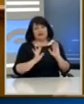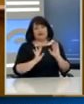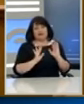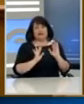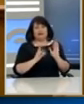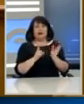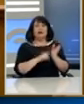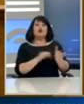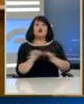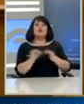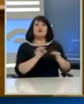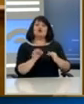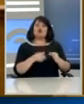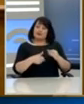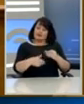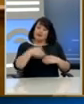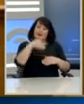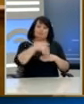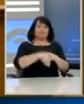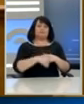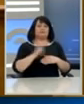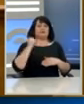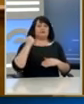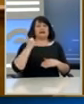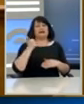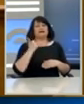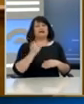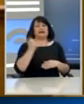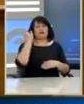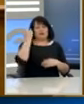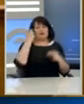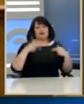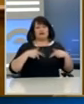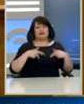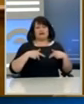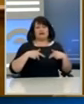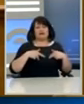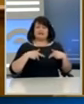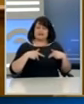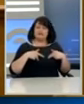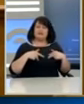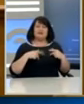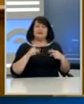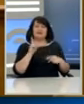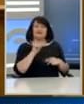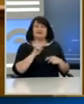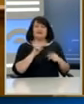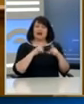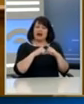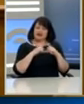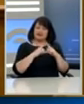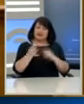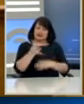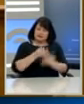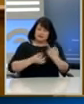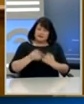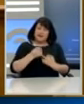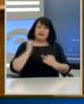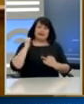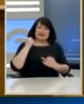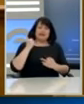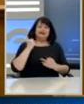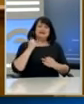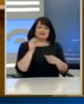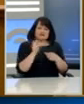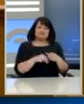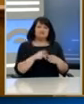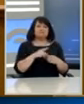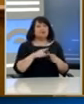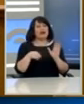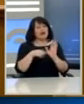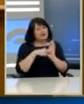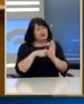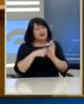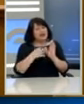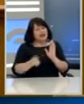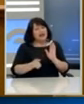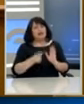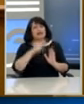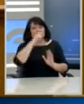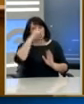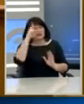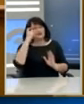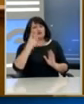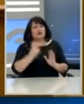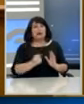θα ψηφιστεί, όπως είπε και χθες και ο Αντιπρόεδρος της Κυβέρνησης, διότι παρά τα αρνητικά ή δύσκολα σημεία του, έχει δύο